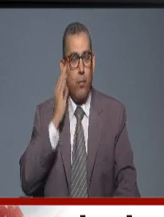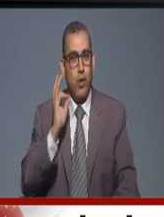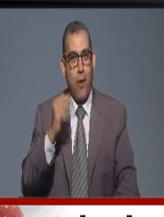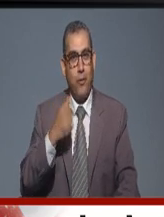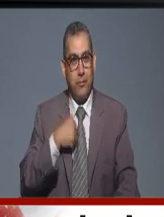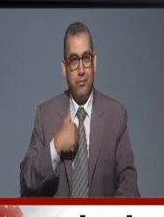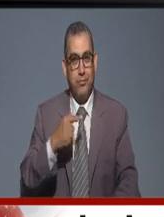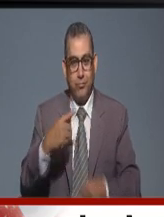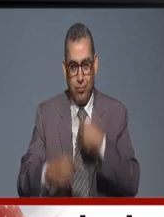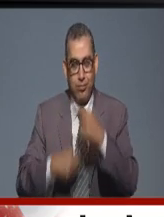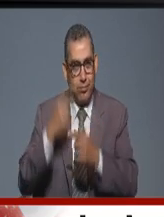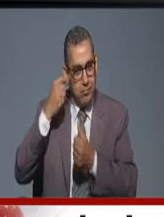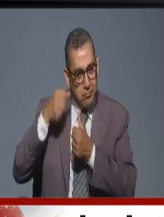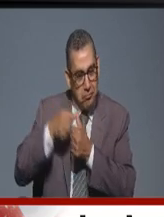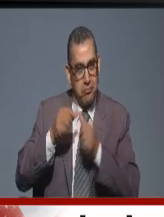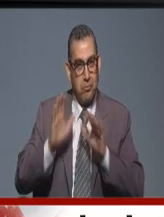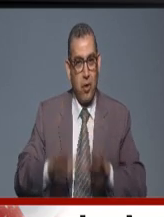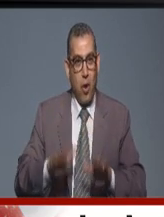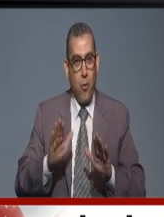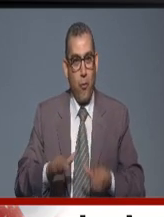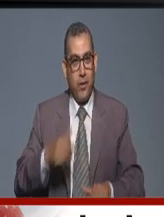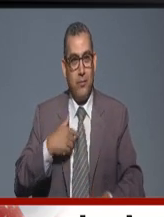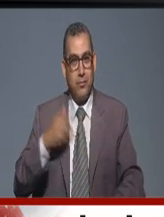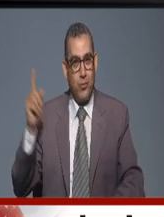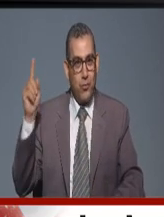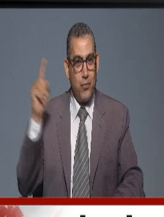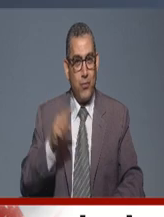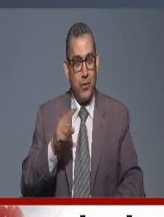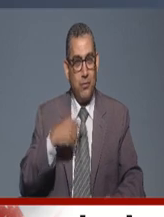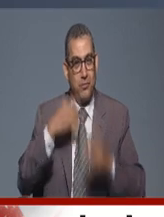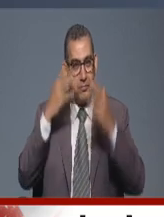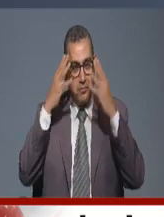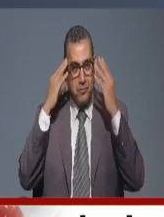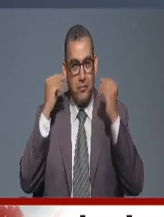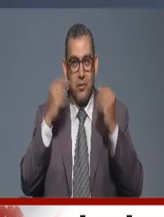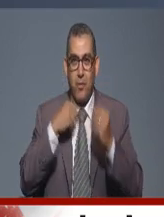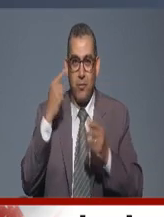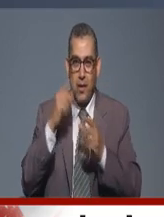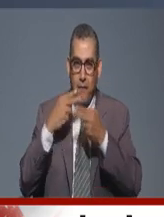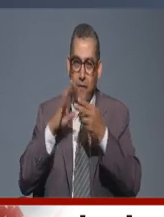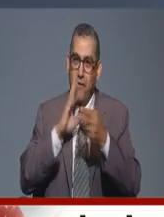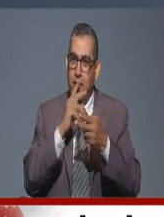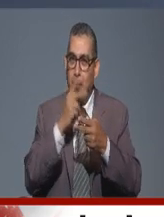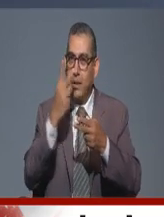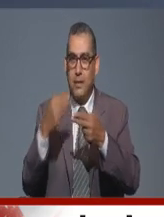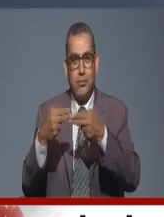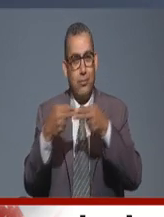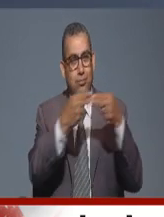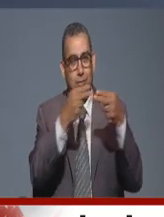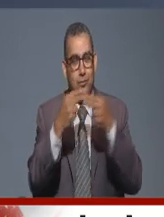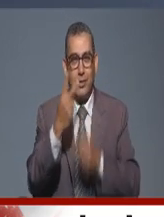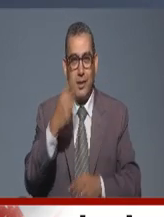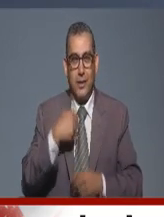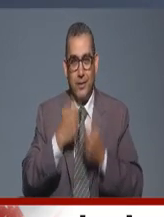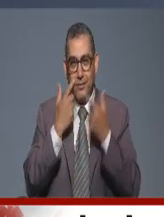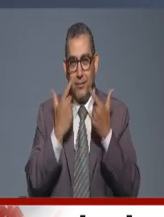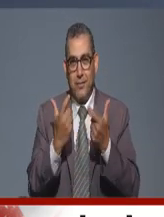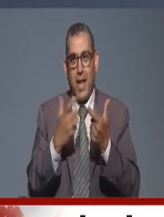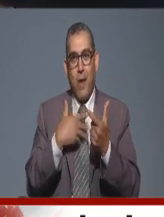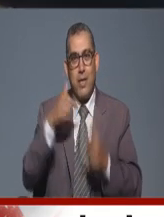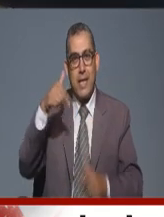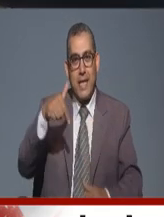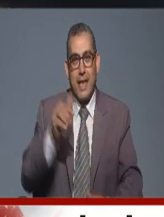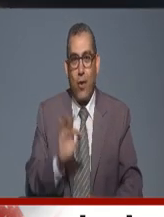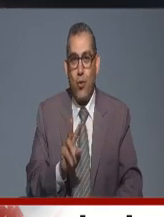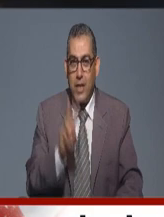دلوقتي في ذاكرتي فاكره قصتي مع الفيلمين دول واستنيت كمان يبقى 76